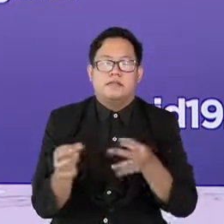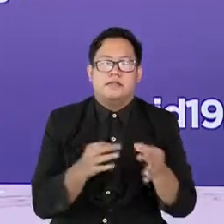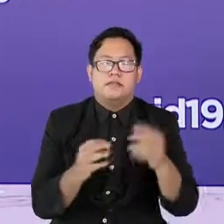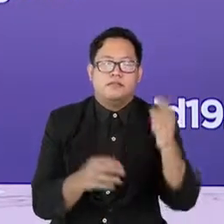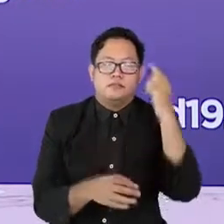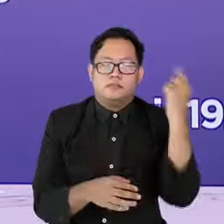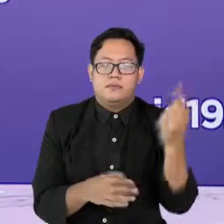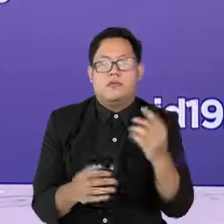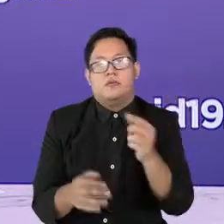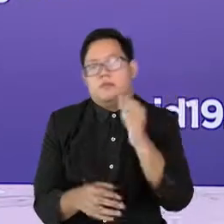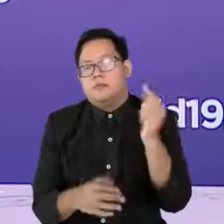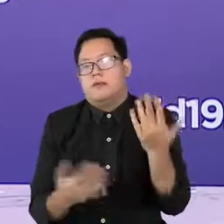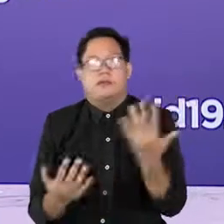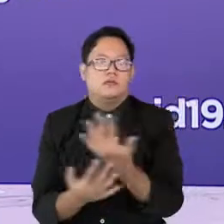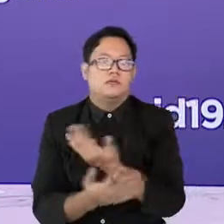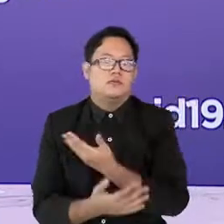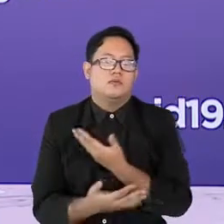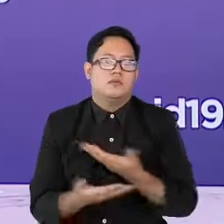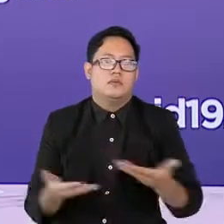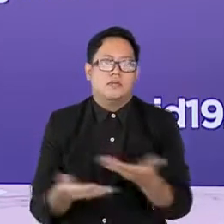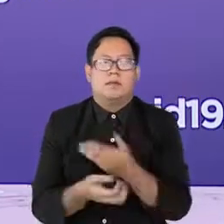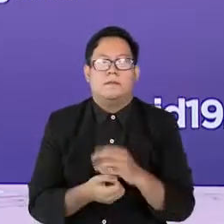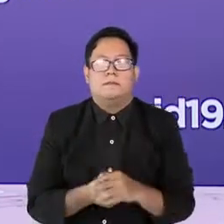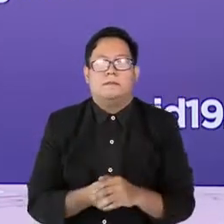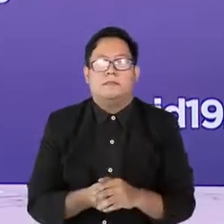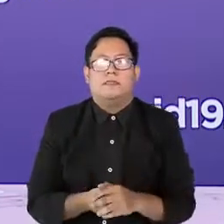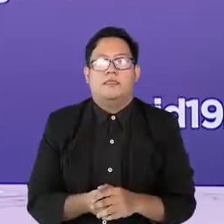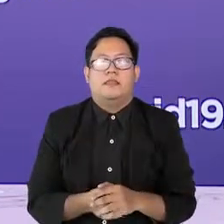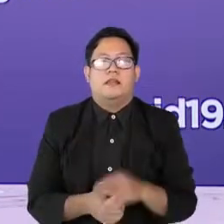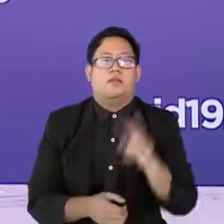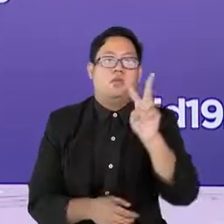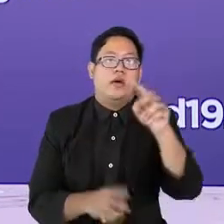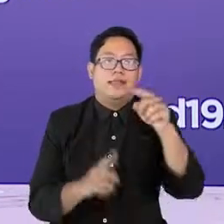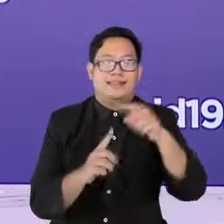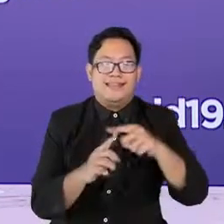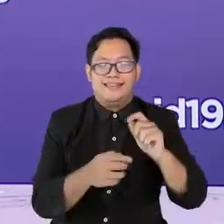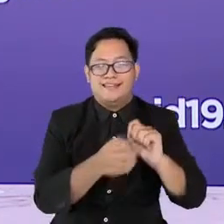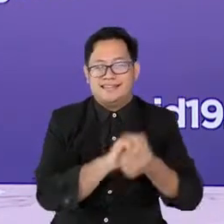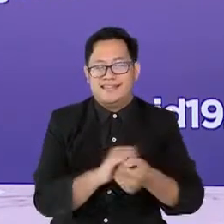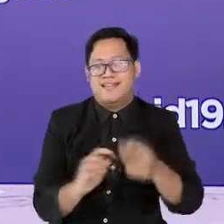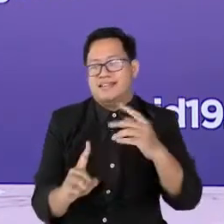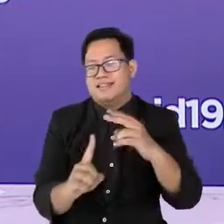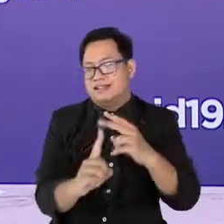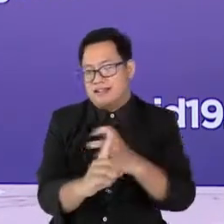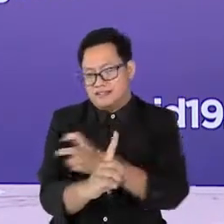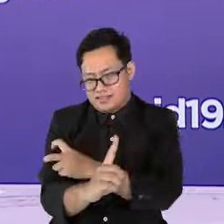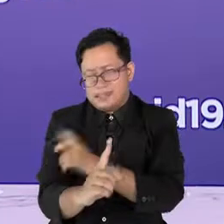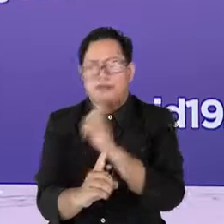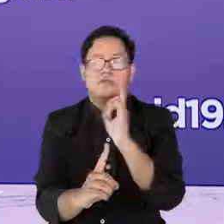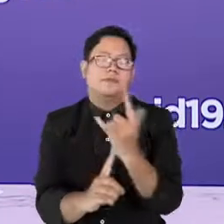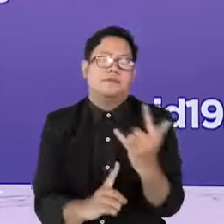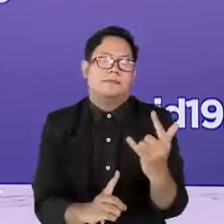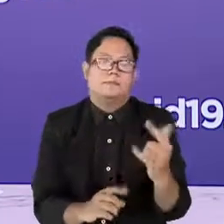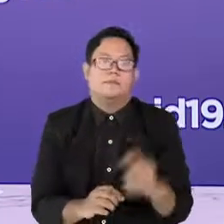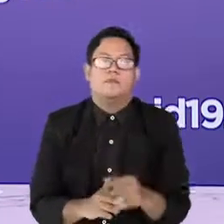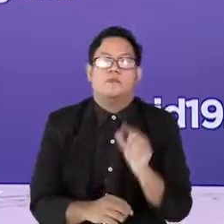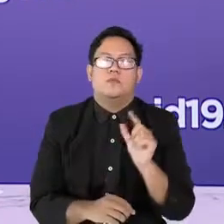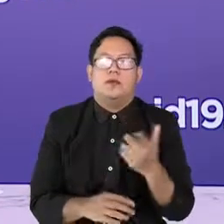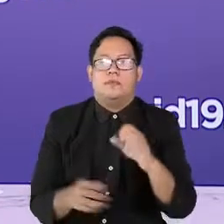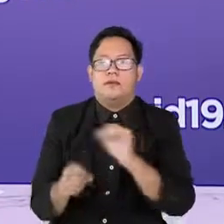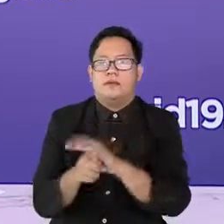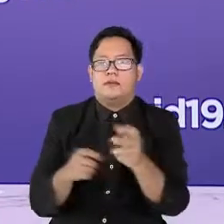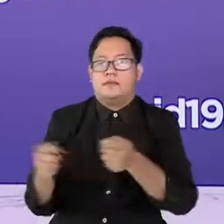kedua penguatan 2T testing dan racing demi mencapai efisiensi pengendalian coffee 19